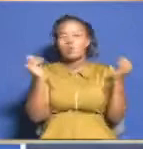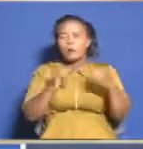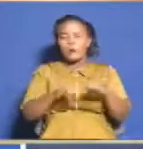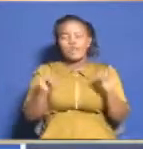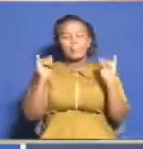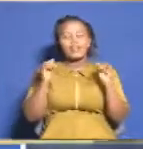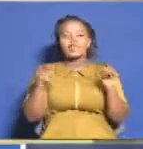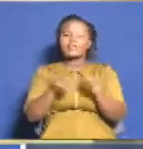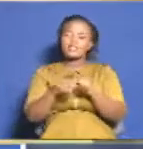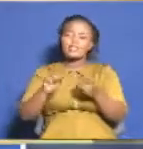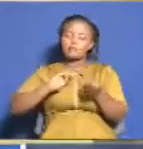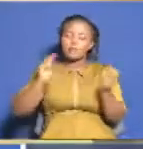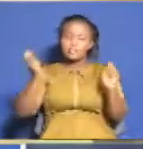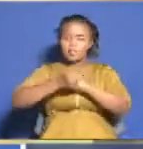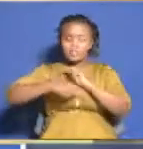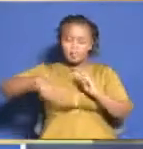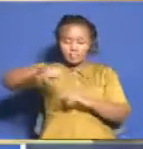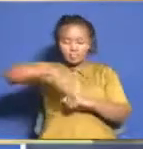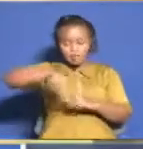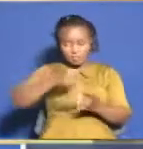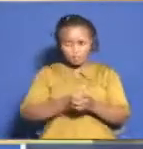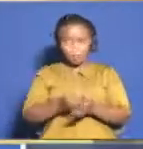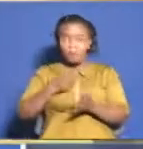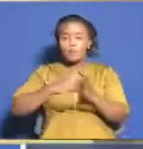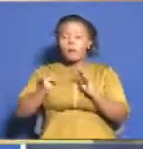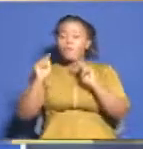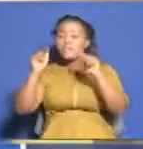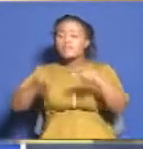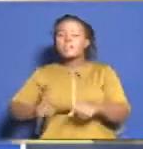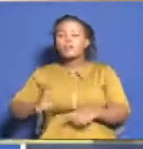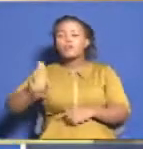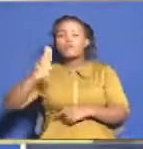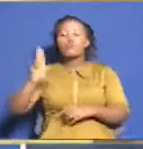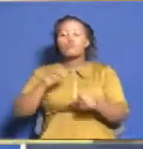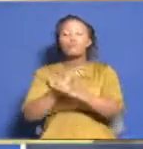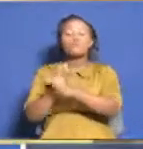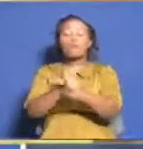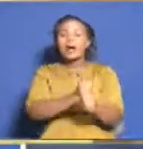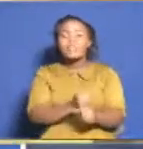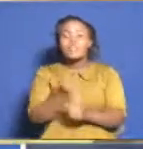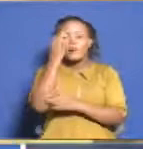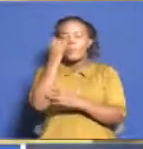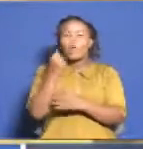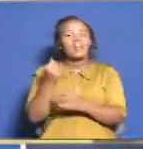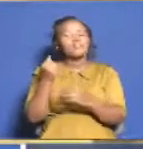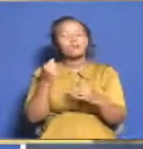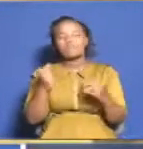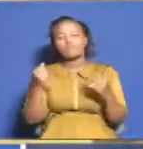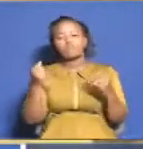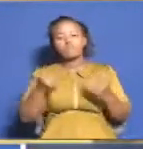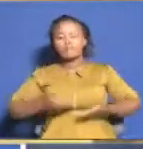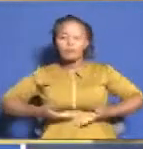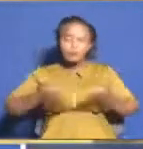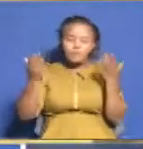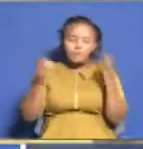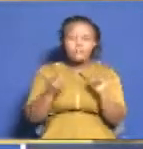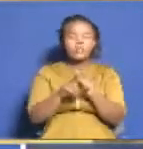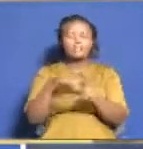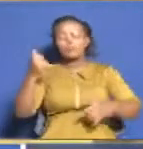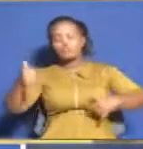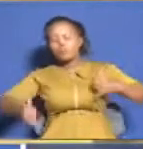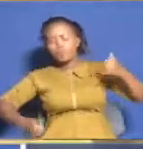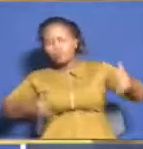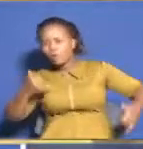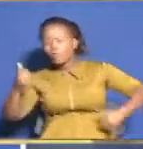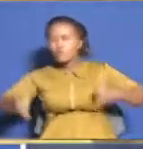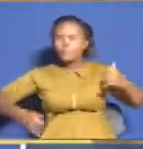as well. So, na nimekuja hapa virupa kadi niweze kuburudisha, yani ikwe tu kuni kama tu